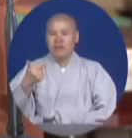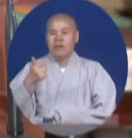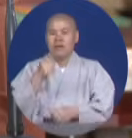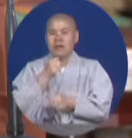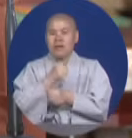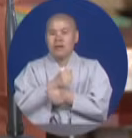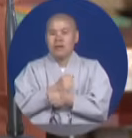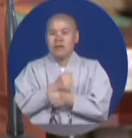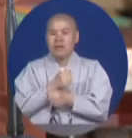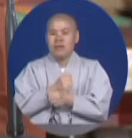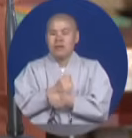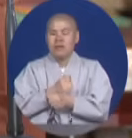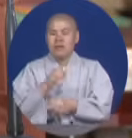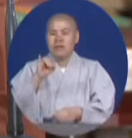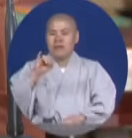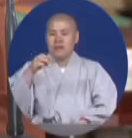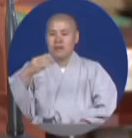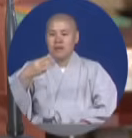아진견하니